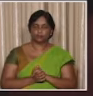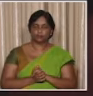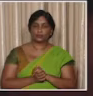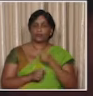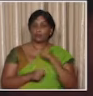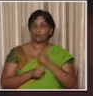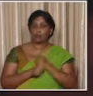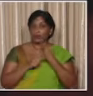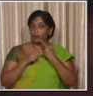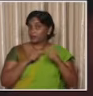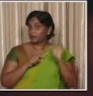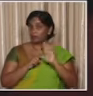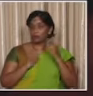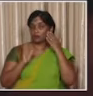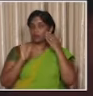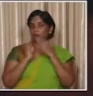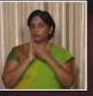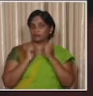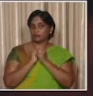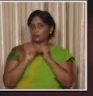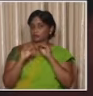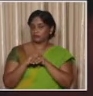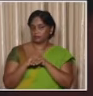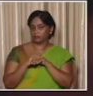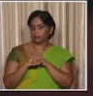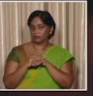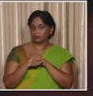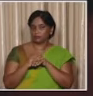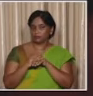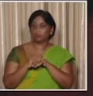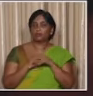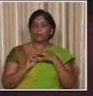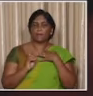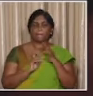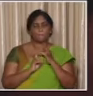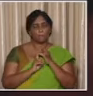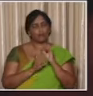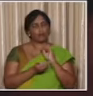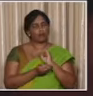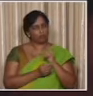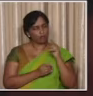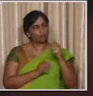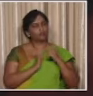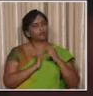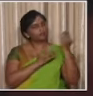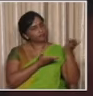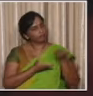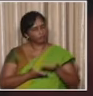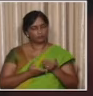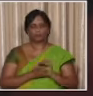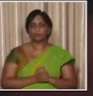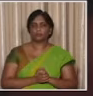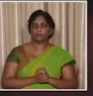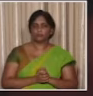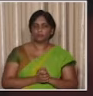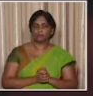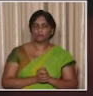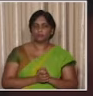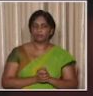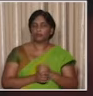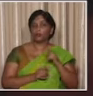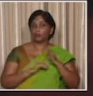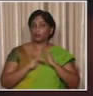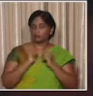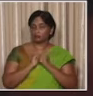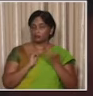රජයේ පමණක් නෙමෙයි මේ කටයුතු වලට හවුල් විය යුත්තේ. අපි පෞද්ගලික අංශයටත් ආරාධනා කරනවා මේ